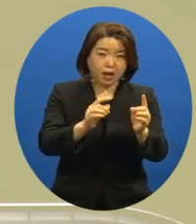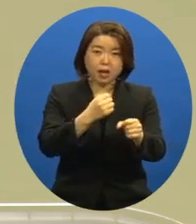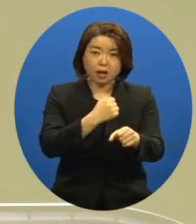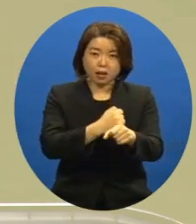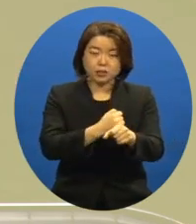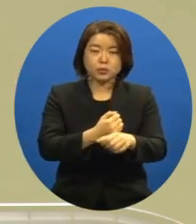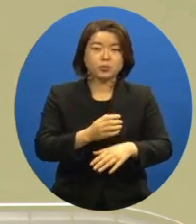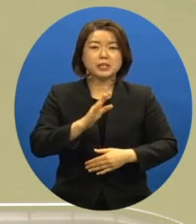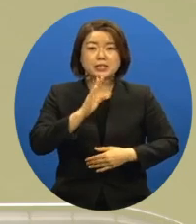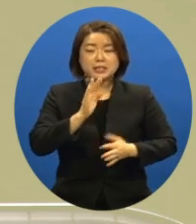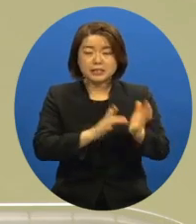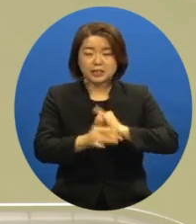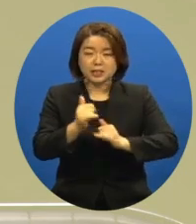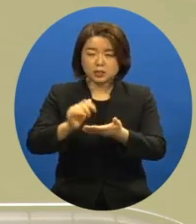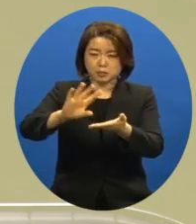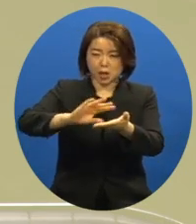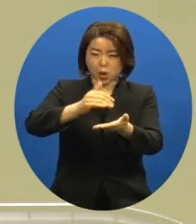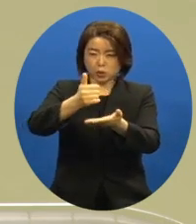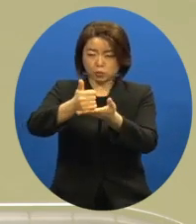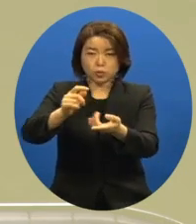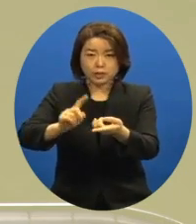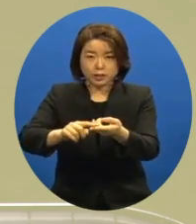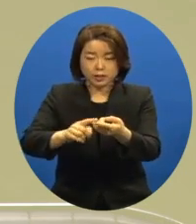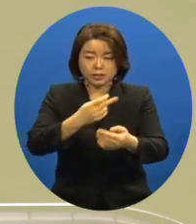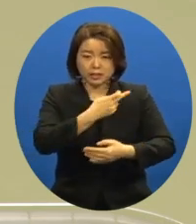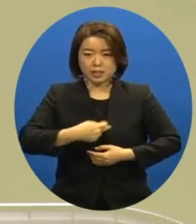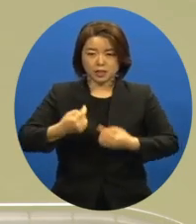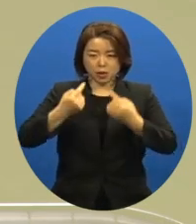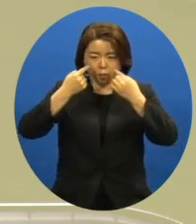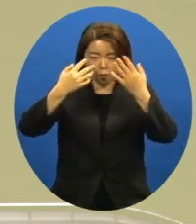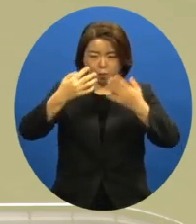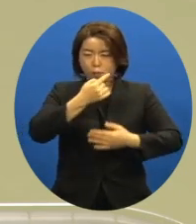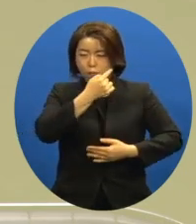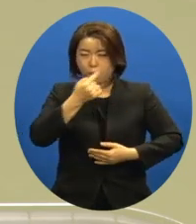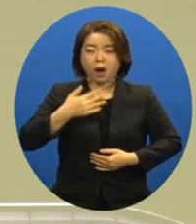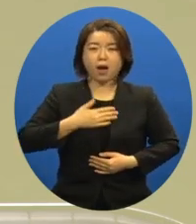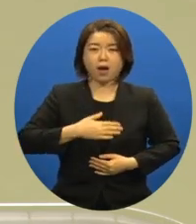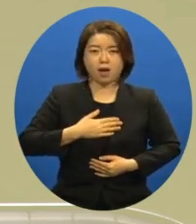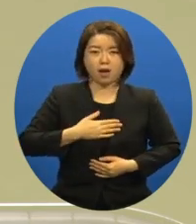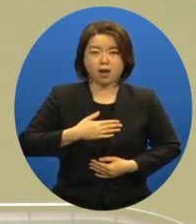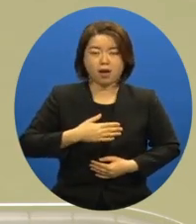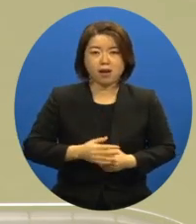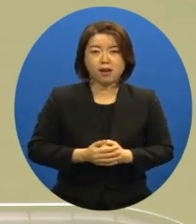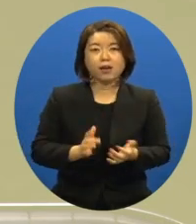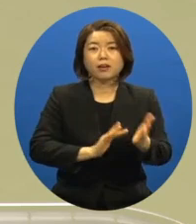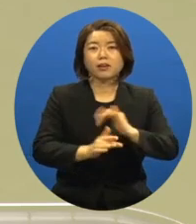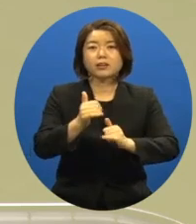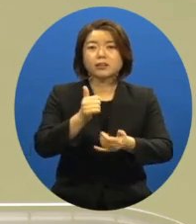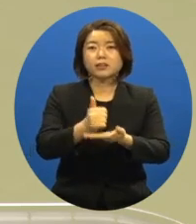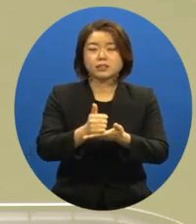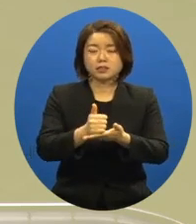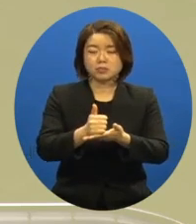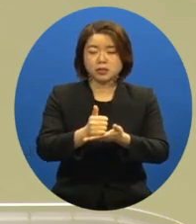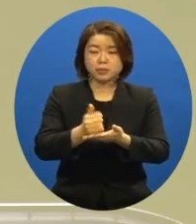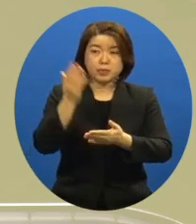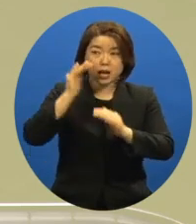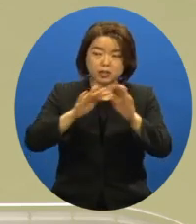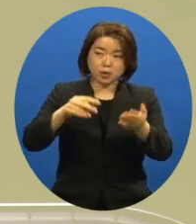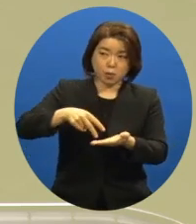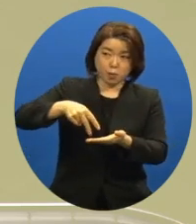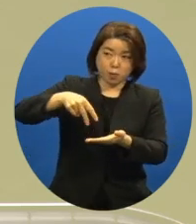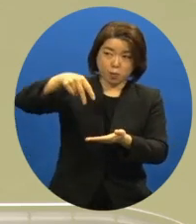예수님이 진정 그리스도라는 사실을 제자들이 확실히 알게 됐습니다. 예수님이 승천하신